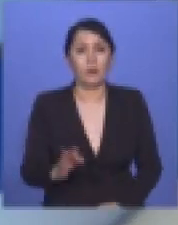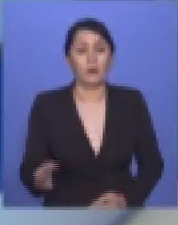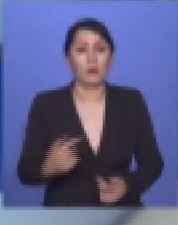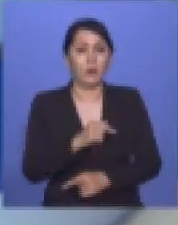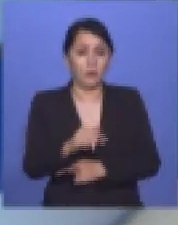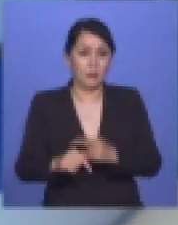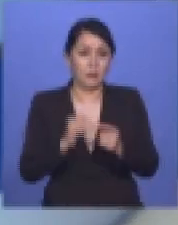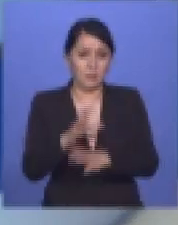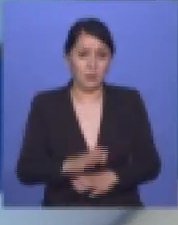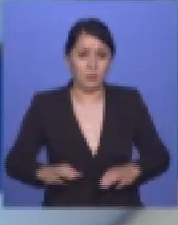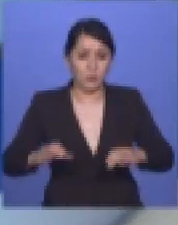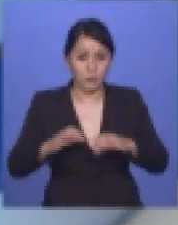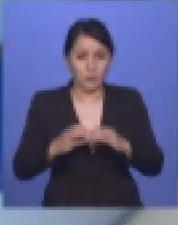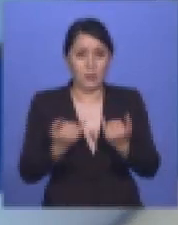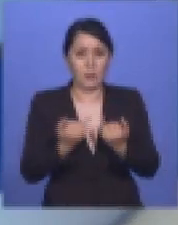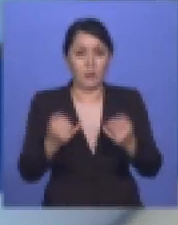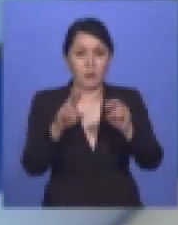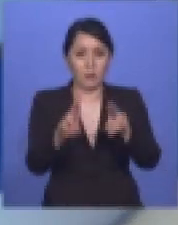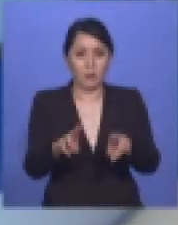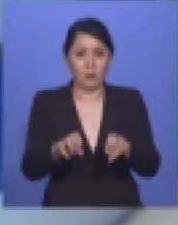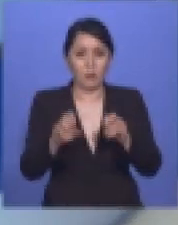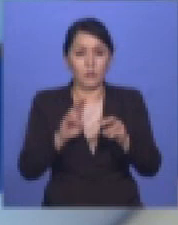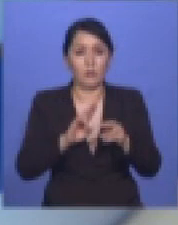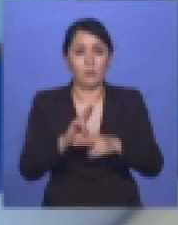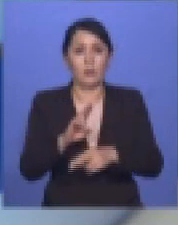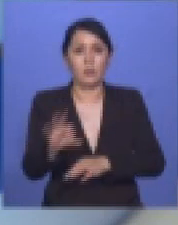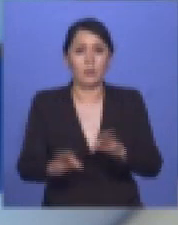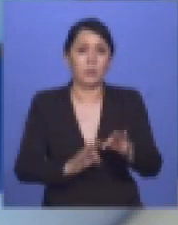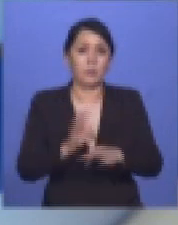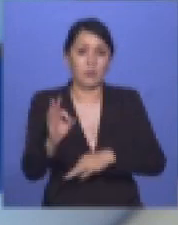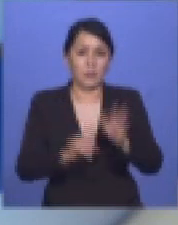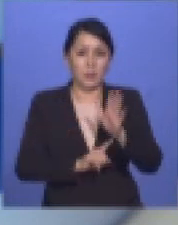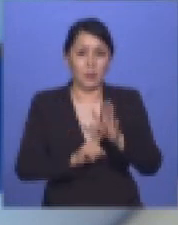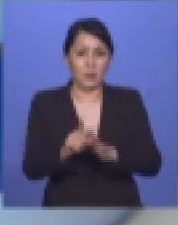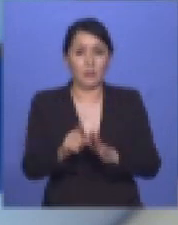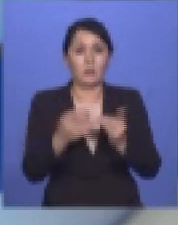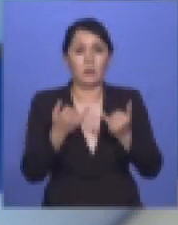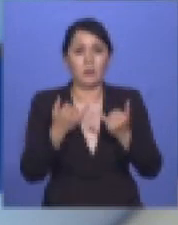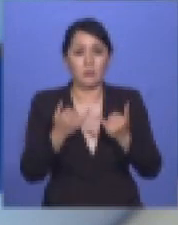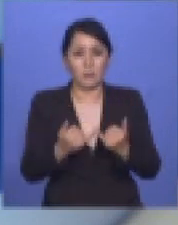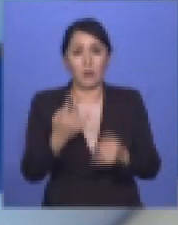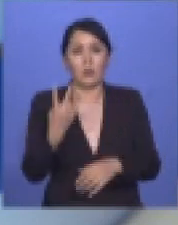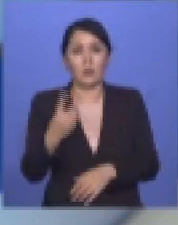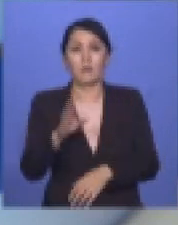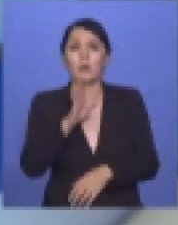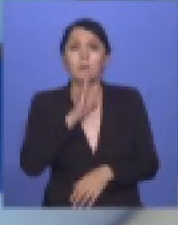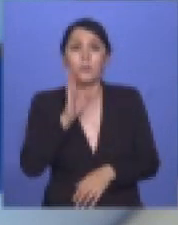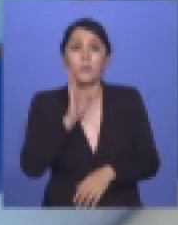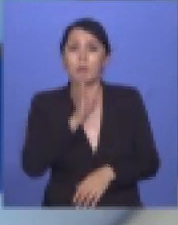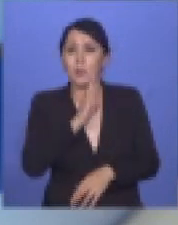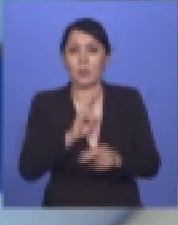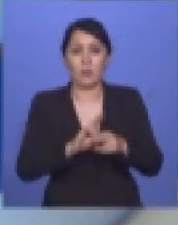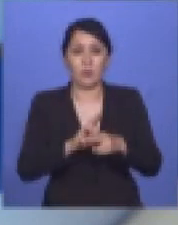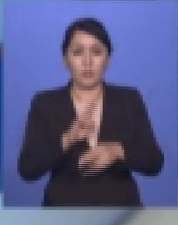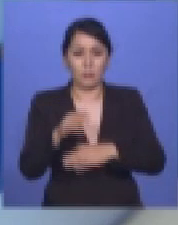Облыстық кәсіпкерлер палатасы қызмет көрсету мамандықтарына оқыту бойынша жобаны іске асырып жатыр. Қазіргі таңда 20 қыз-келіншек оқыту